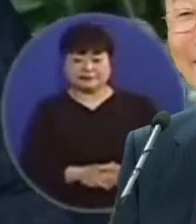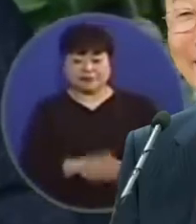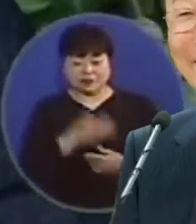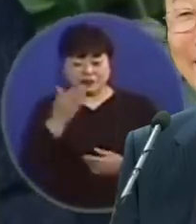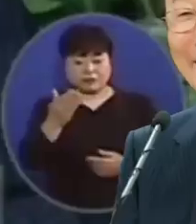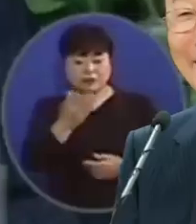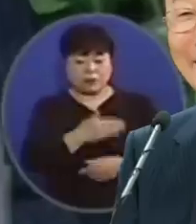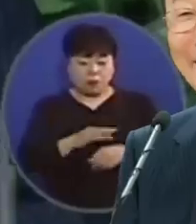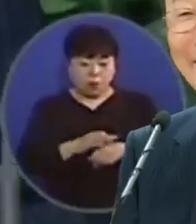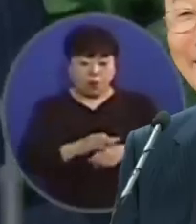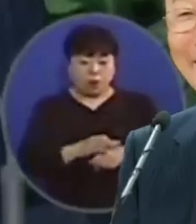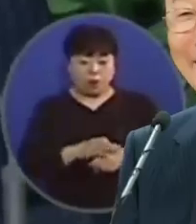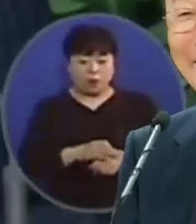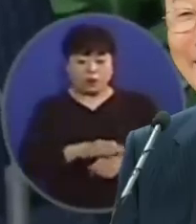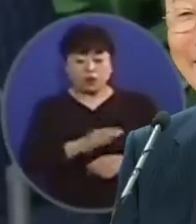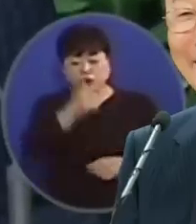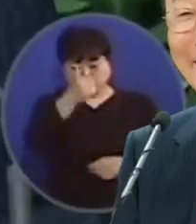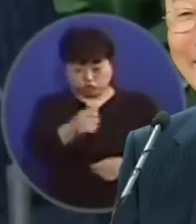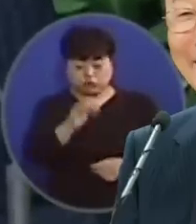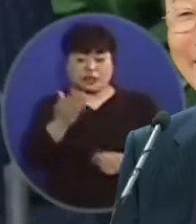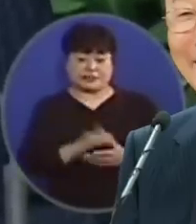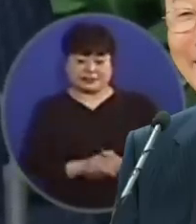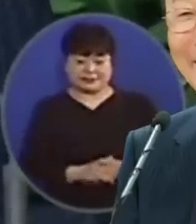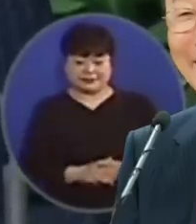여러분의 몸은 여러분이 주인입니다.